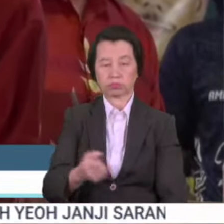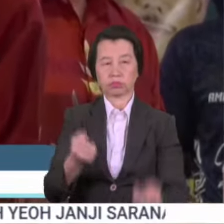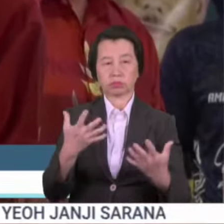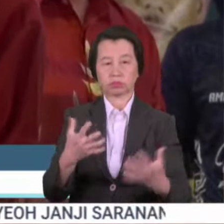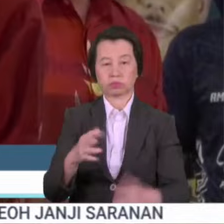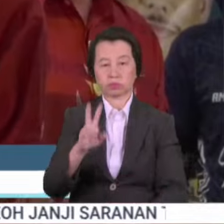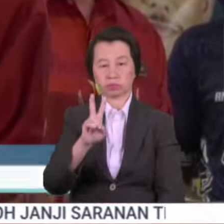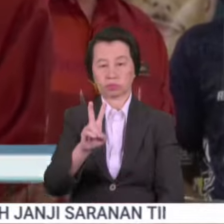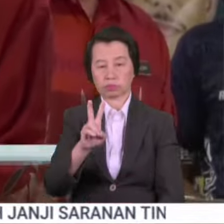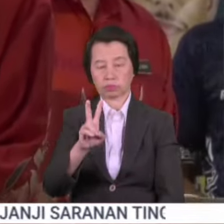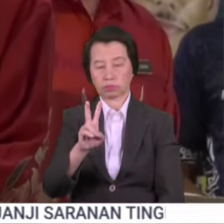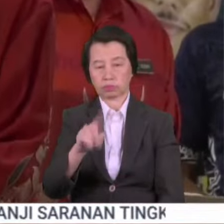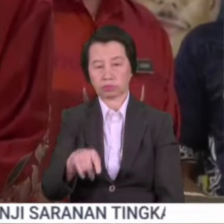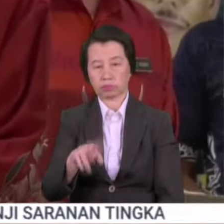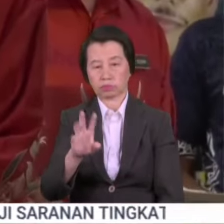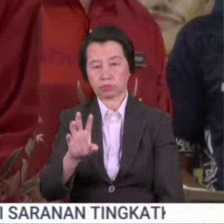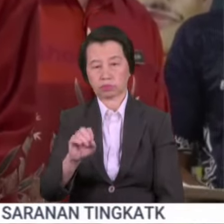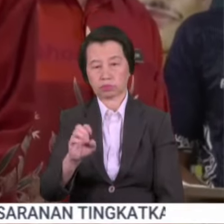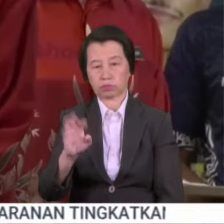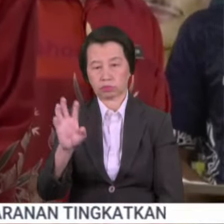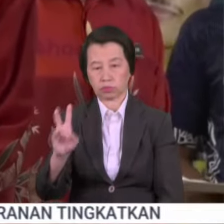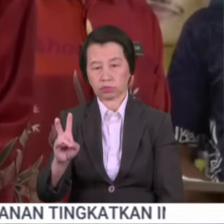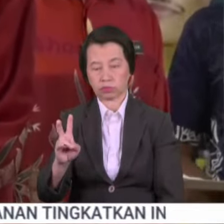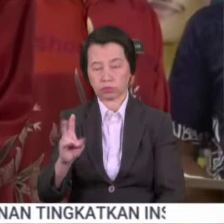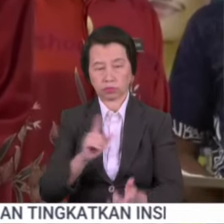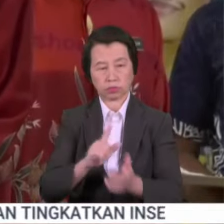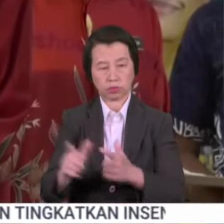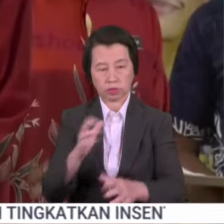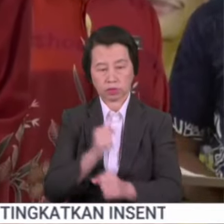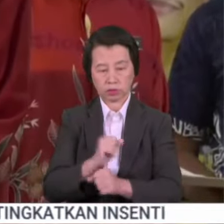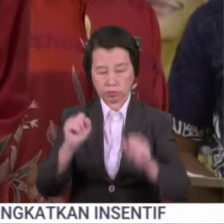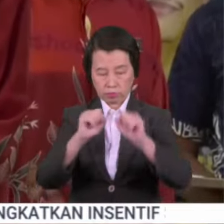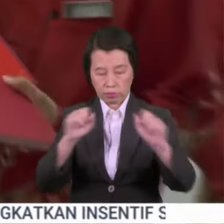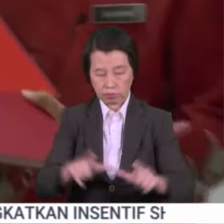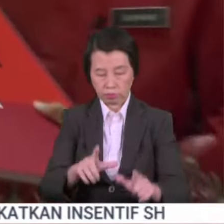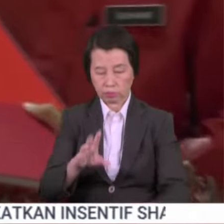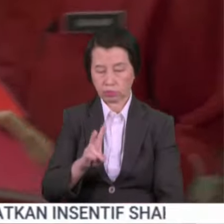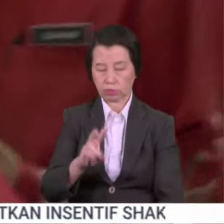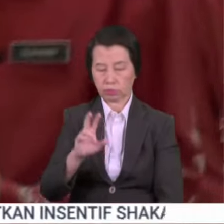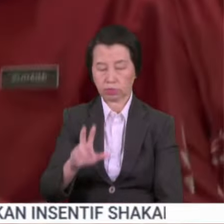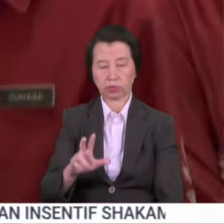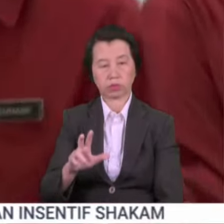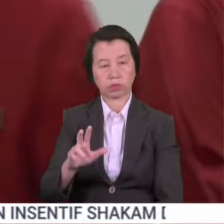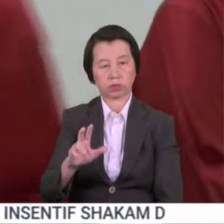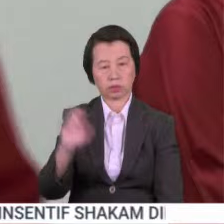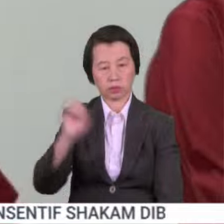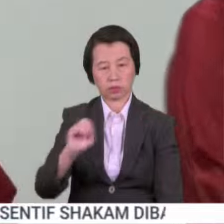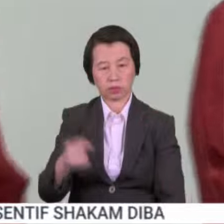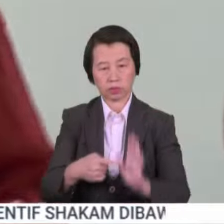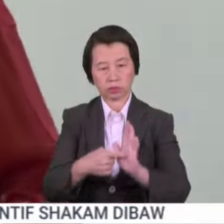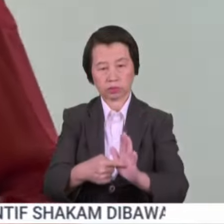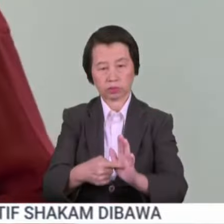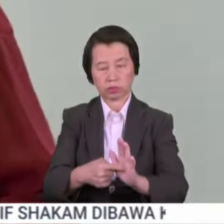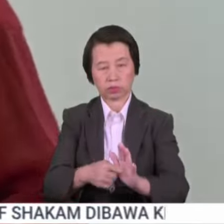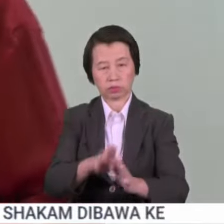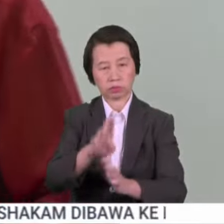seramai 2,007 calon yang layak mendapat sijil, seramai 73 calon telah